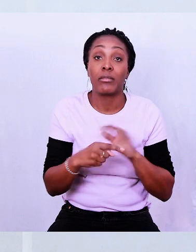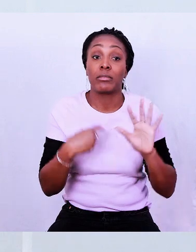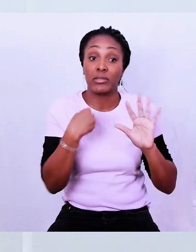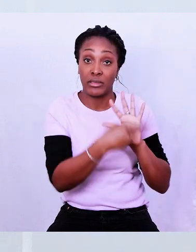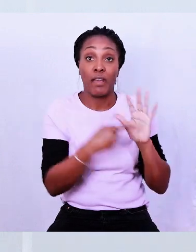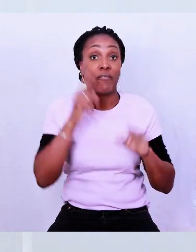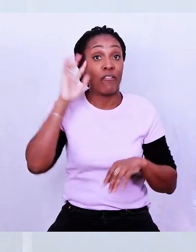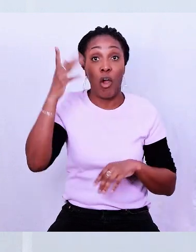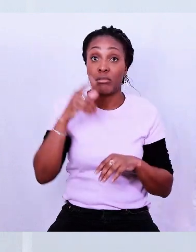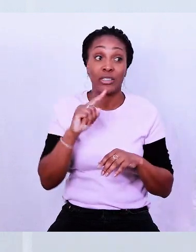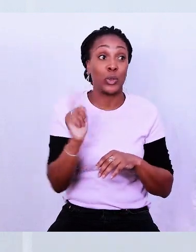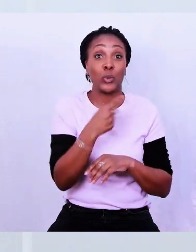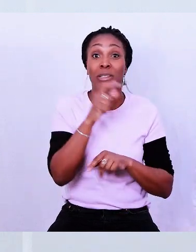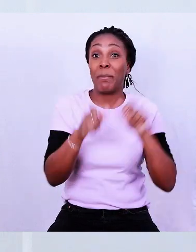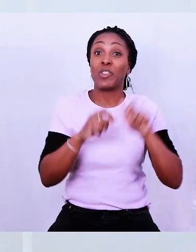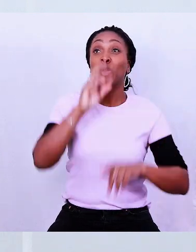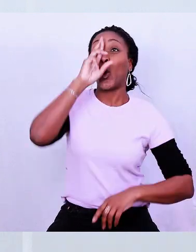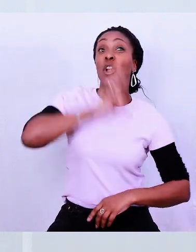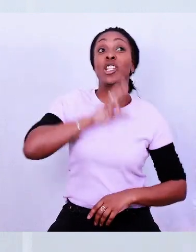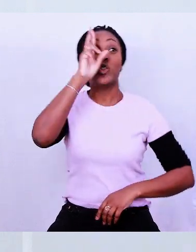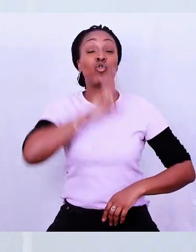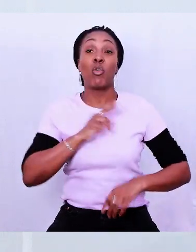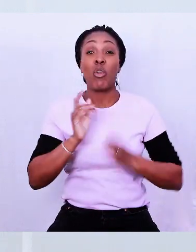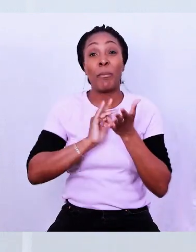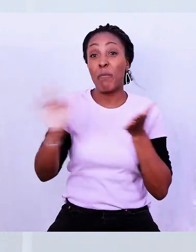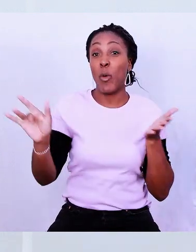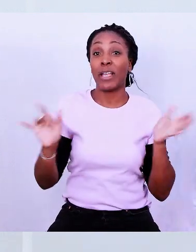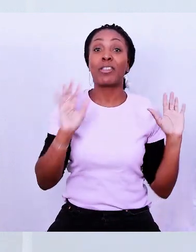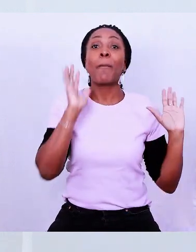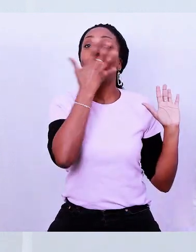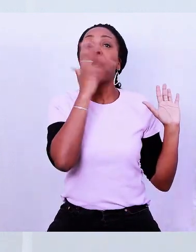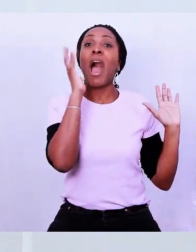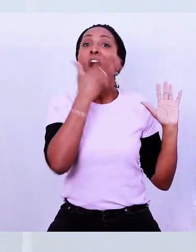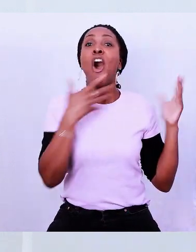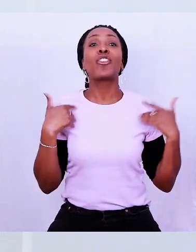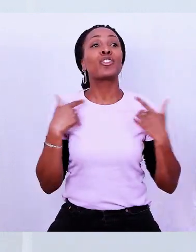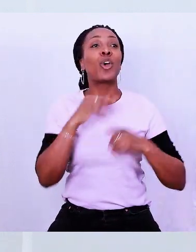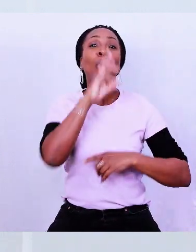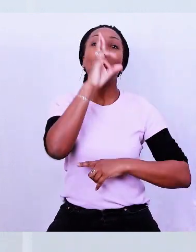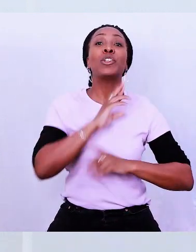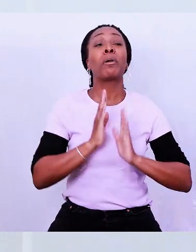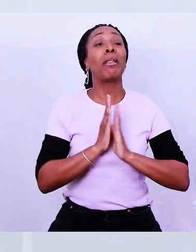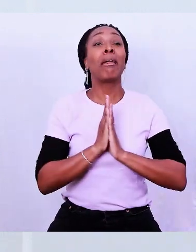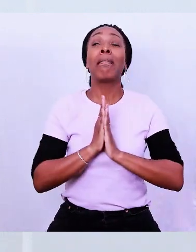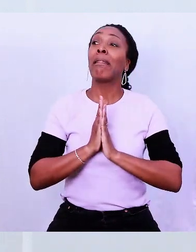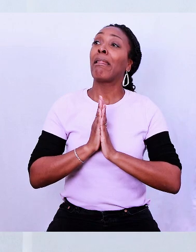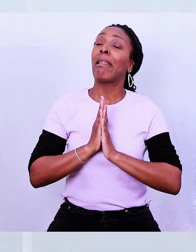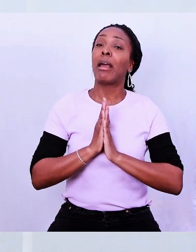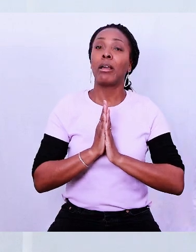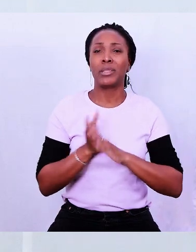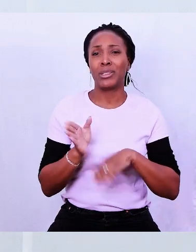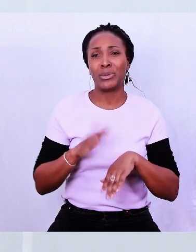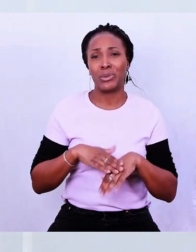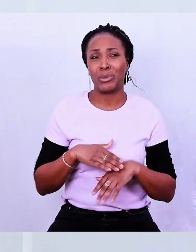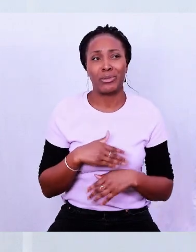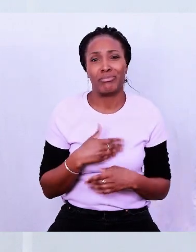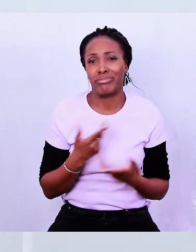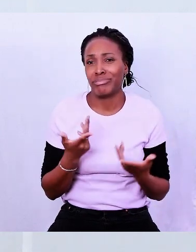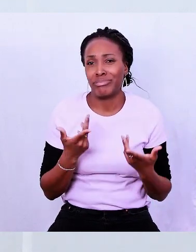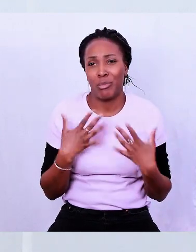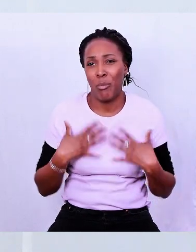les hypocrites religieux, tous ceux qui ont l'apparence religieuse, mais comme dira les Écritures, ceux qui en renient, ce qui en fait la